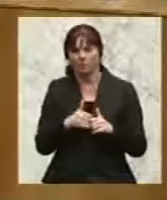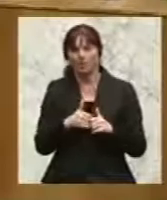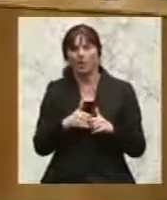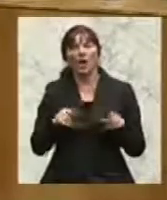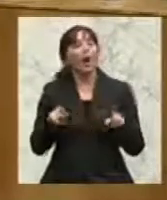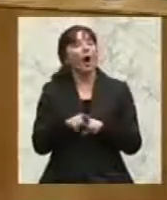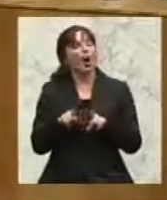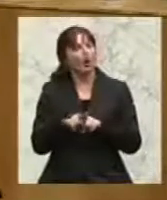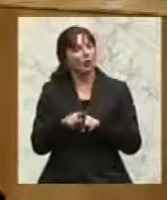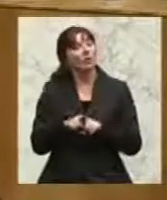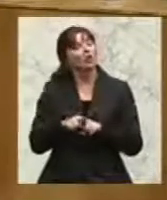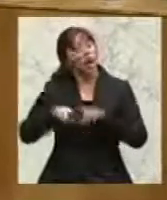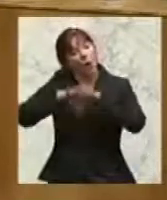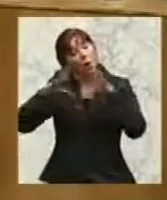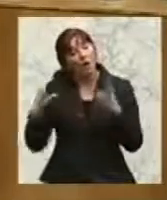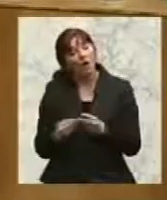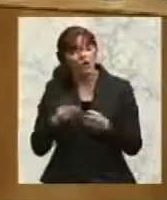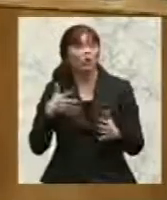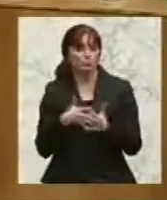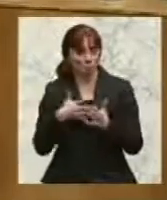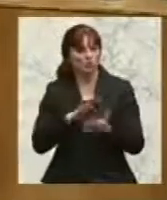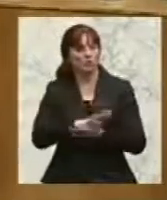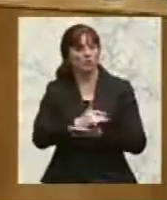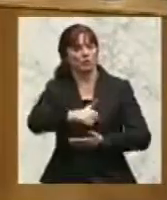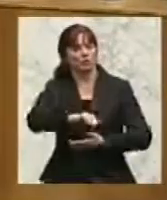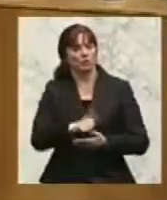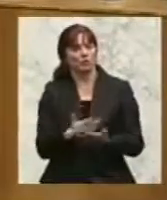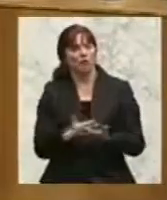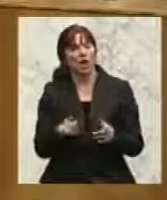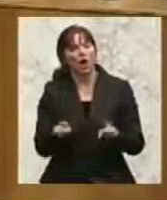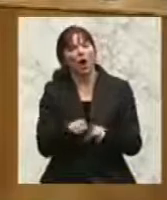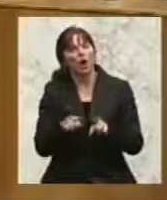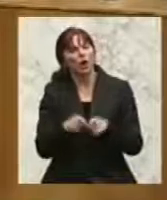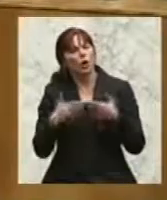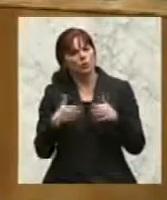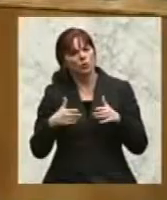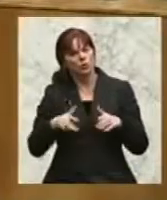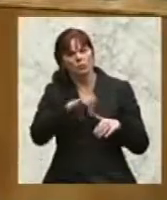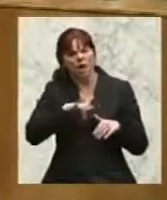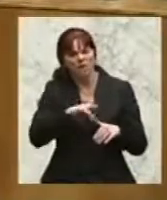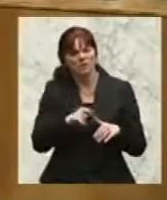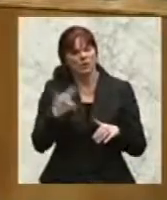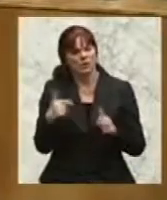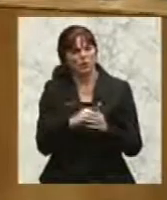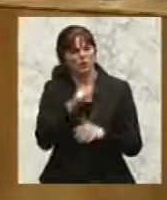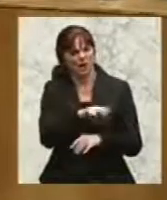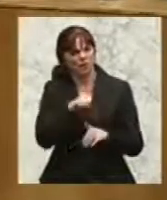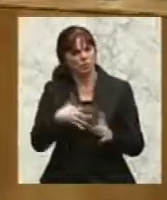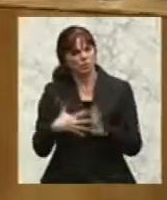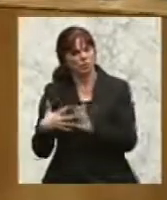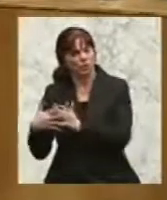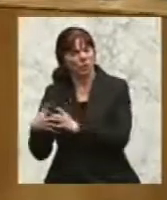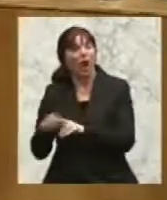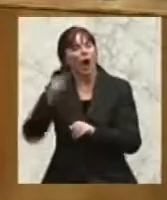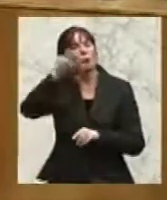auch umfassende Prüfungsaufgaben. Die Eröffnungsbilanz 2013, die auch vom Rechnungshof zu prüfen, zu testieren ist, durch